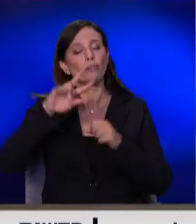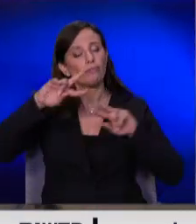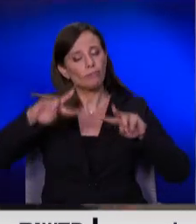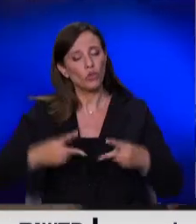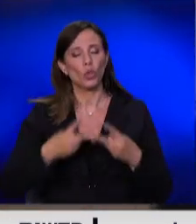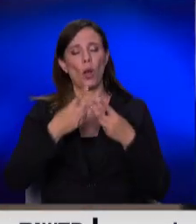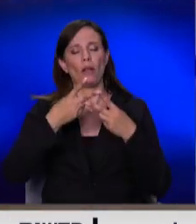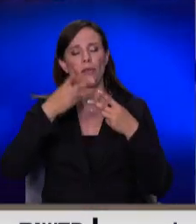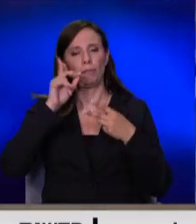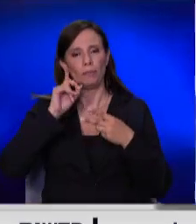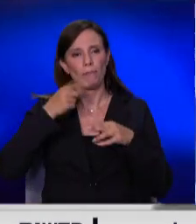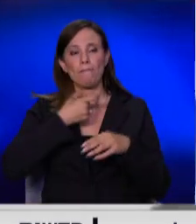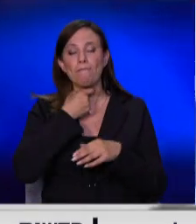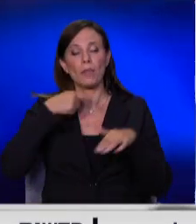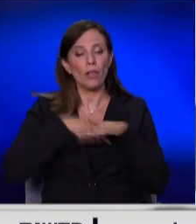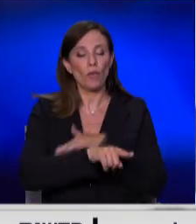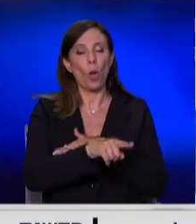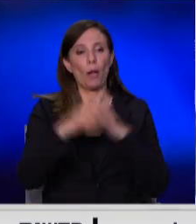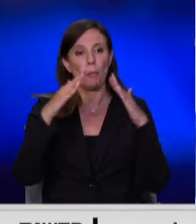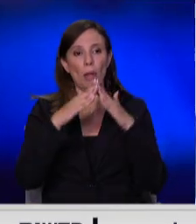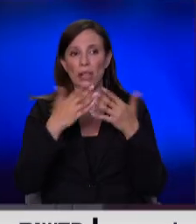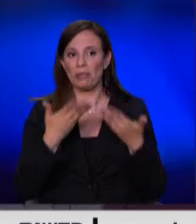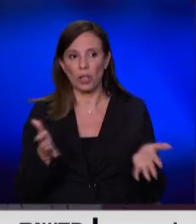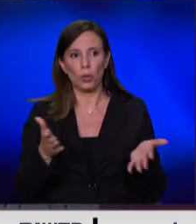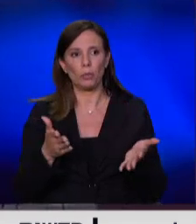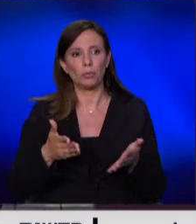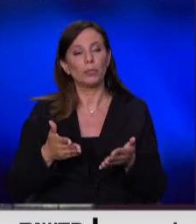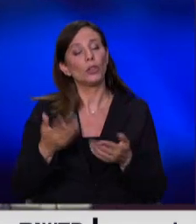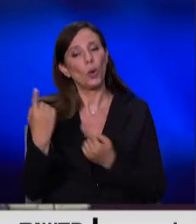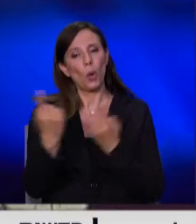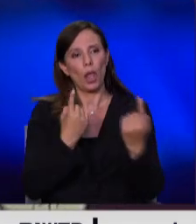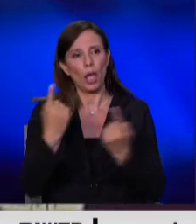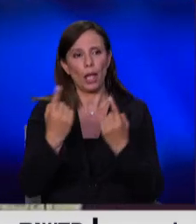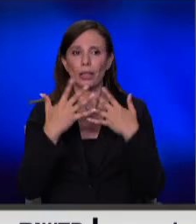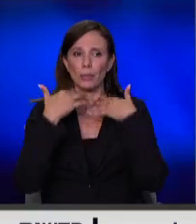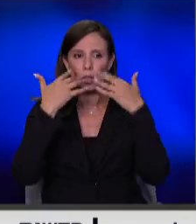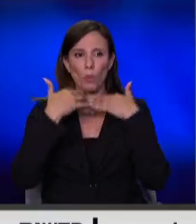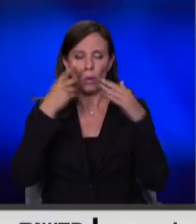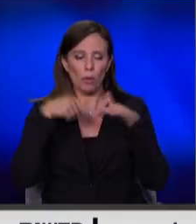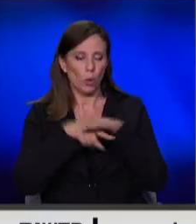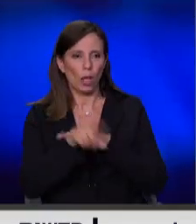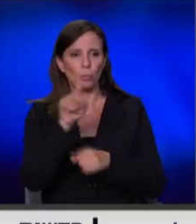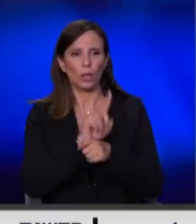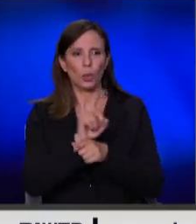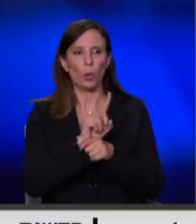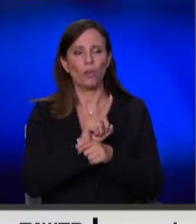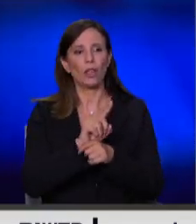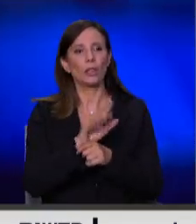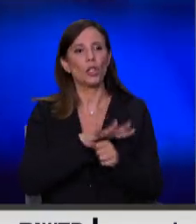לברוח מביתם חסרי כל. כל אחד מהם נושא עוד את סיפורו כפליט מתקופת השואה. סטריך